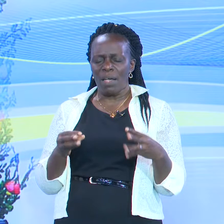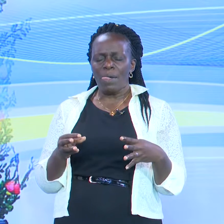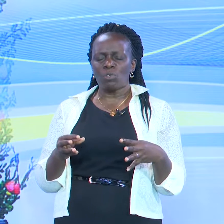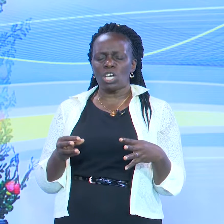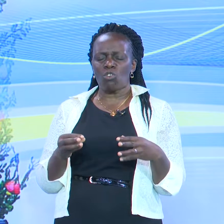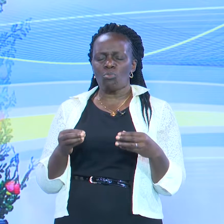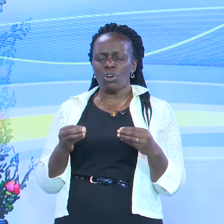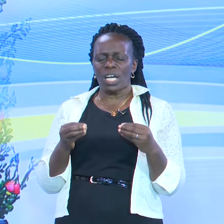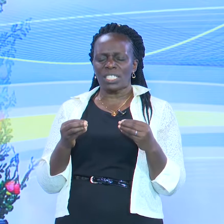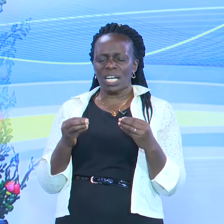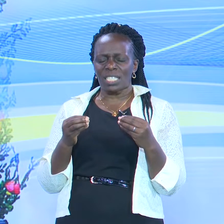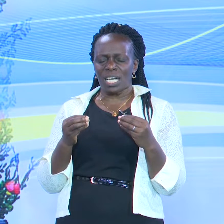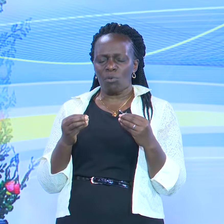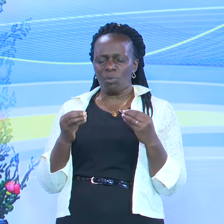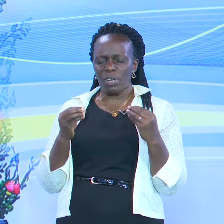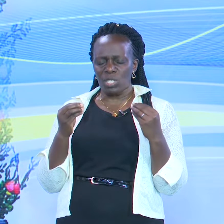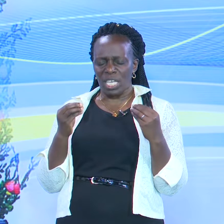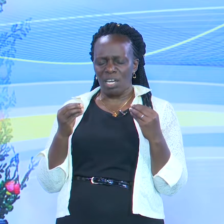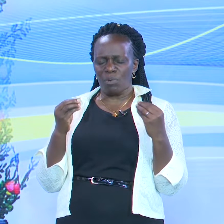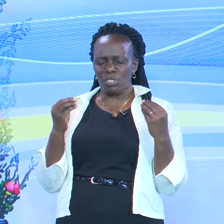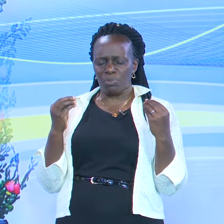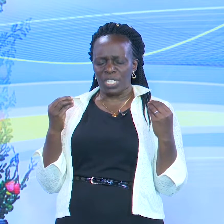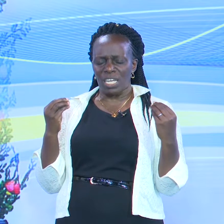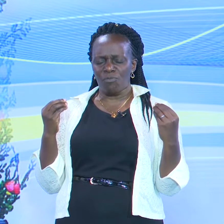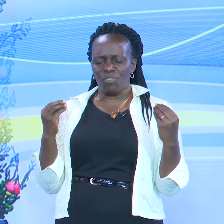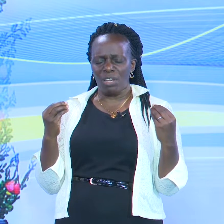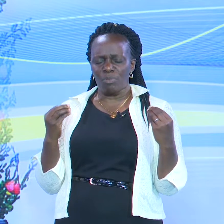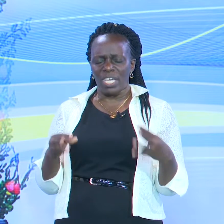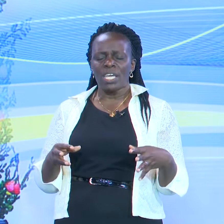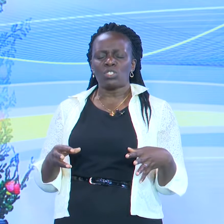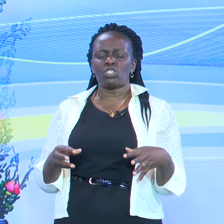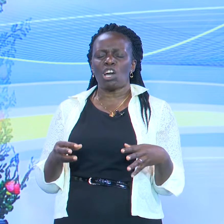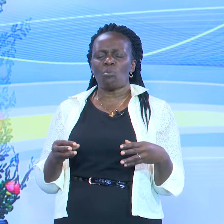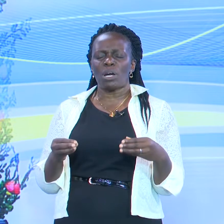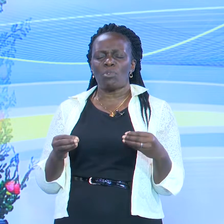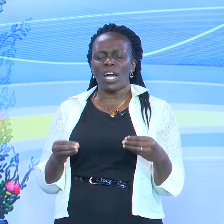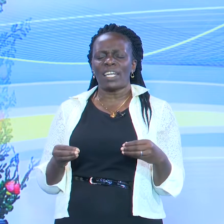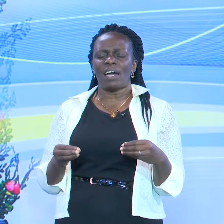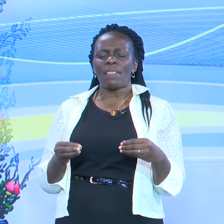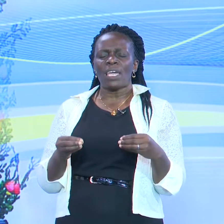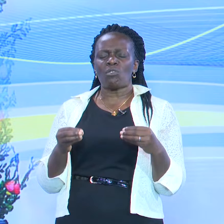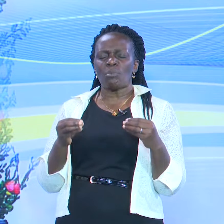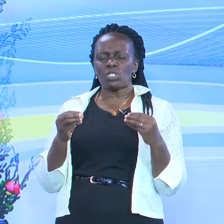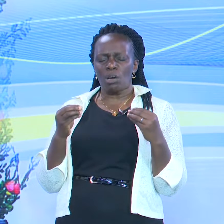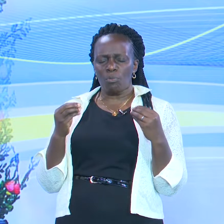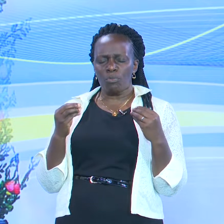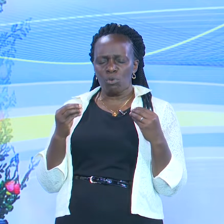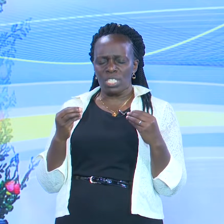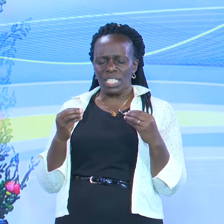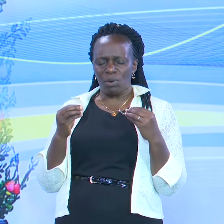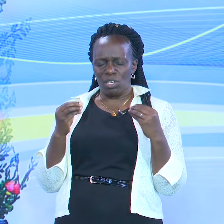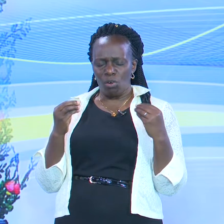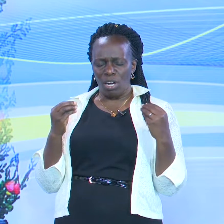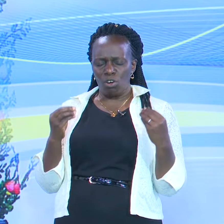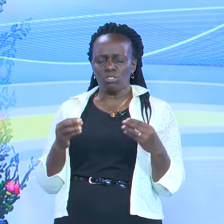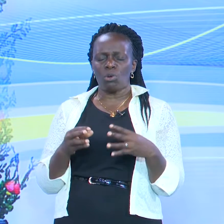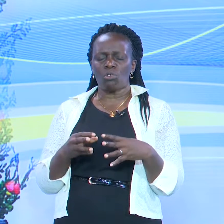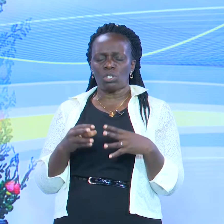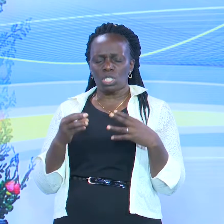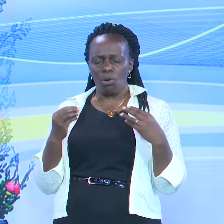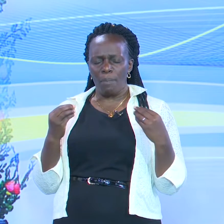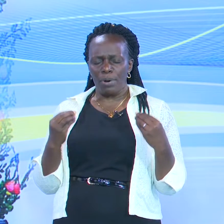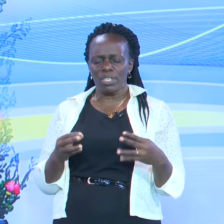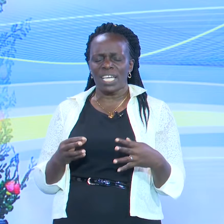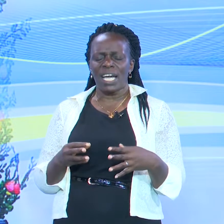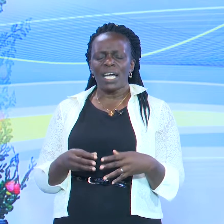mwema. Utakumbuka hata katika wizara ya hospitali mfalme, tunaomba Bwana ya kwamba utaguza hata walio wagonjwa huko